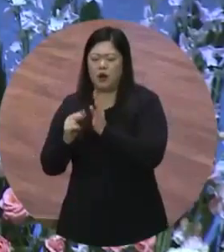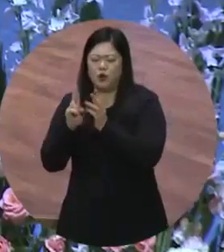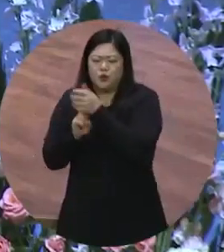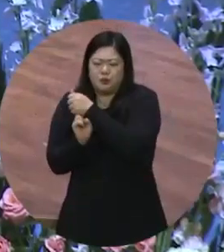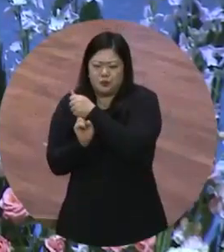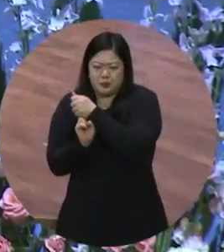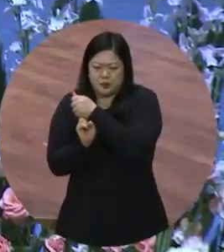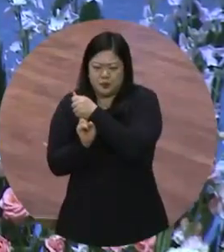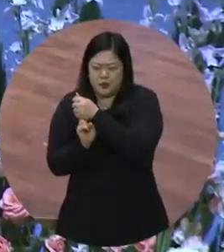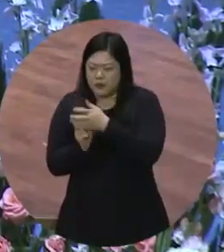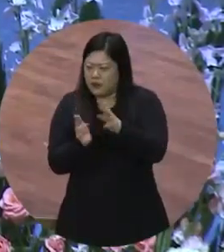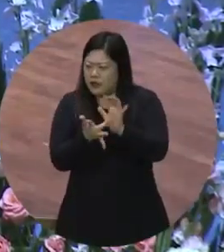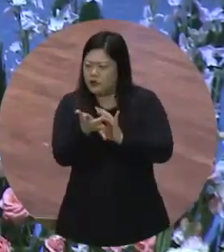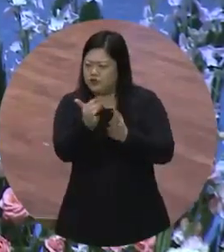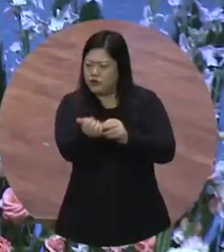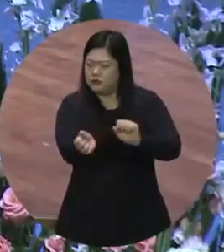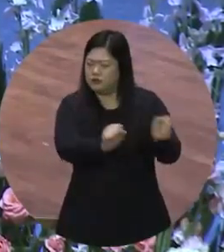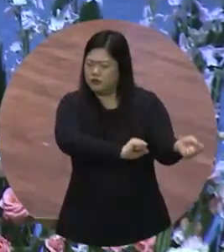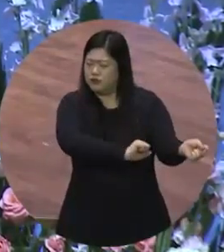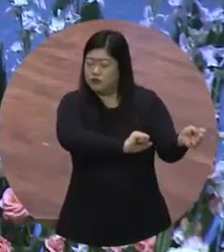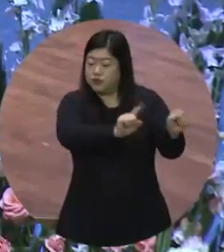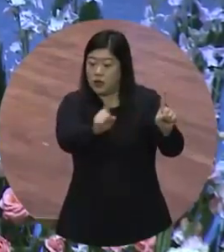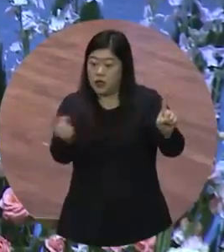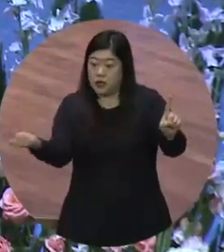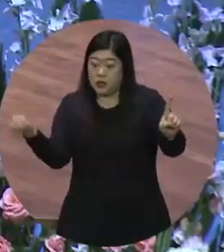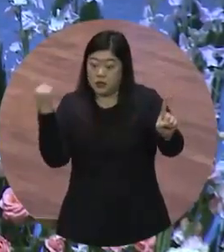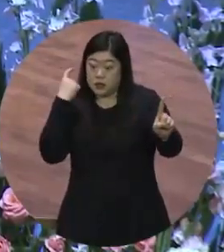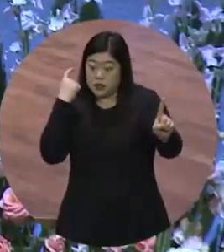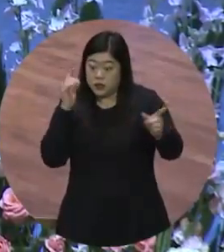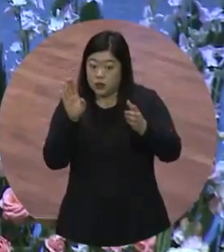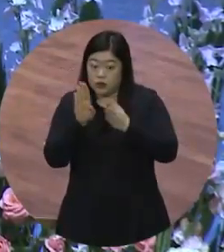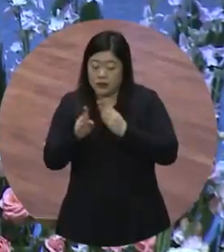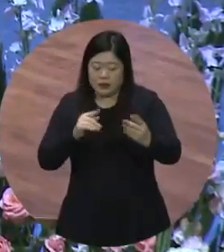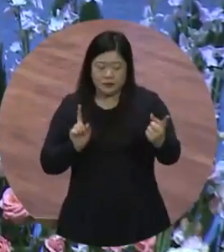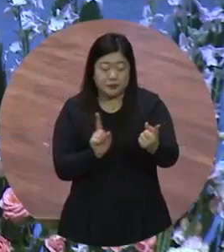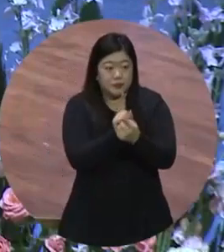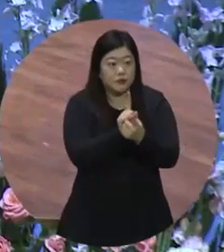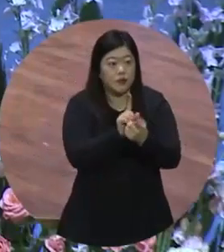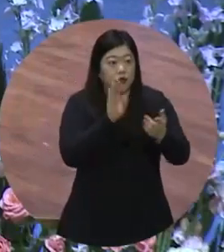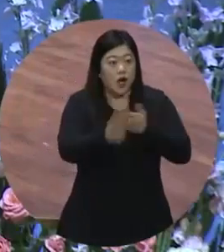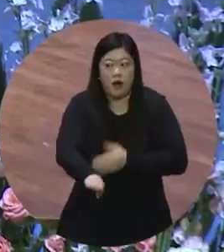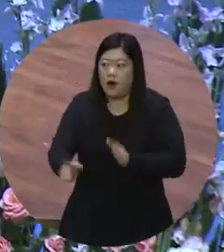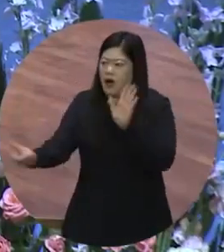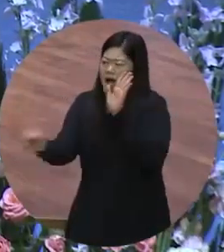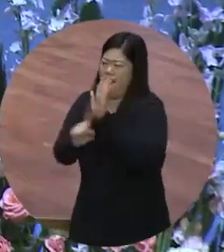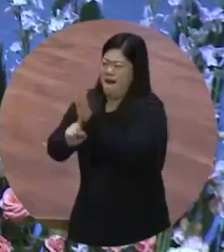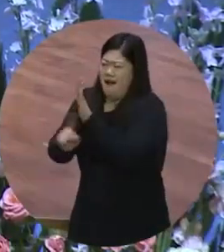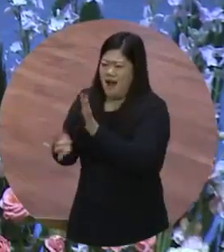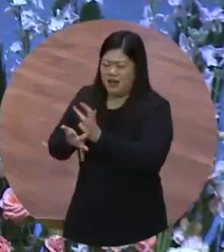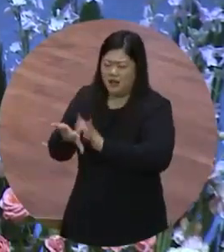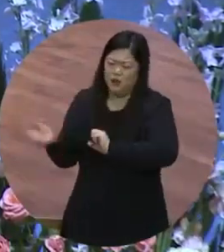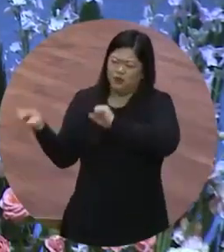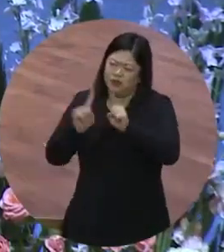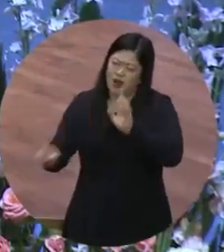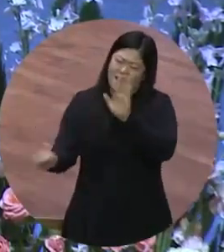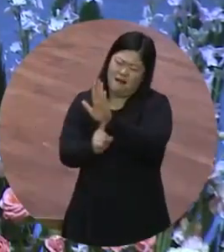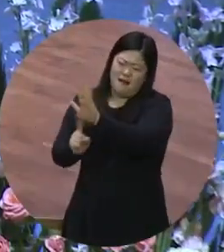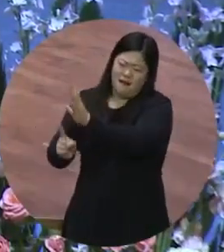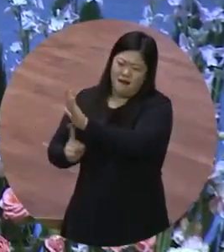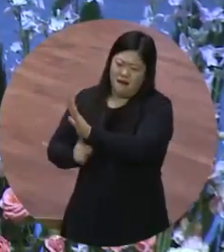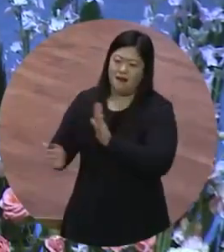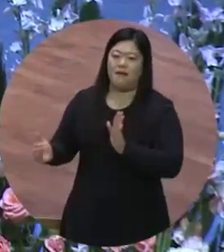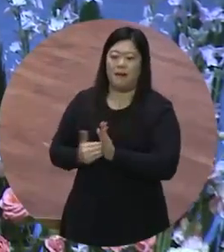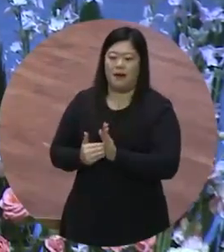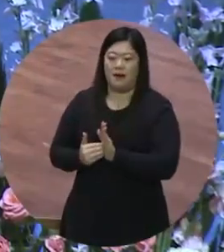있는데, 막달라 마리아가 찾아와서 예수님 부활했다. 자, 제자들은 예수님께서